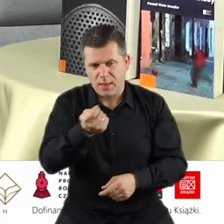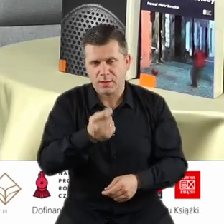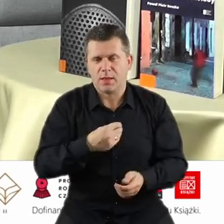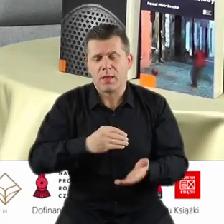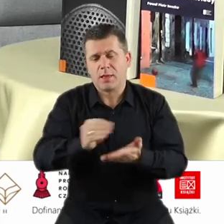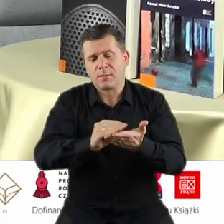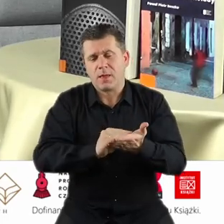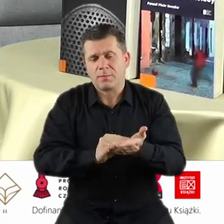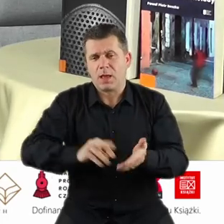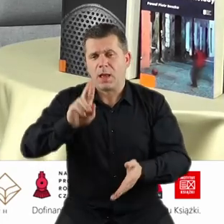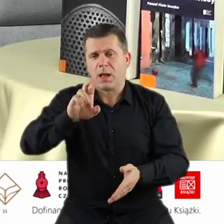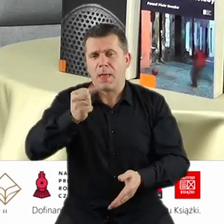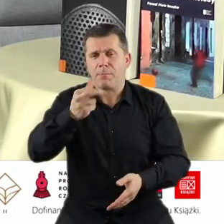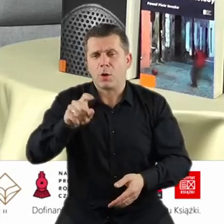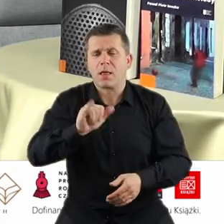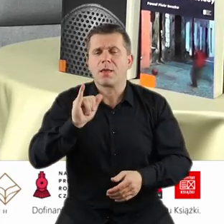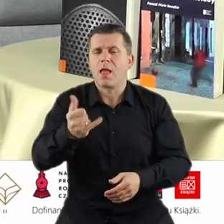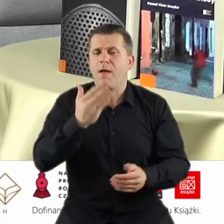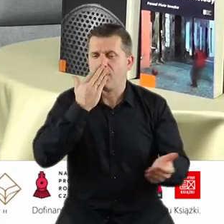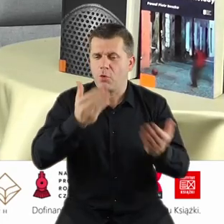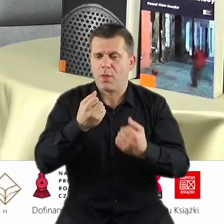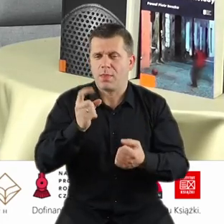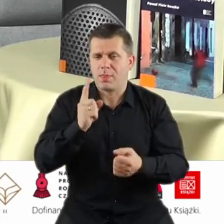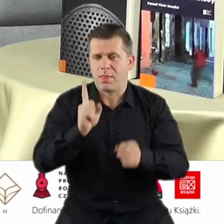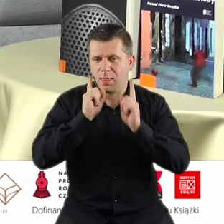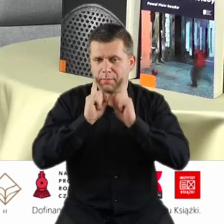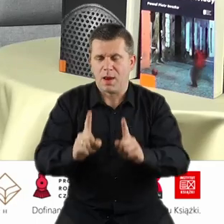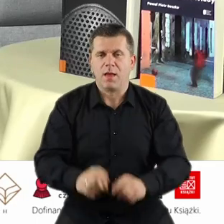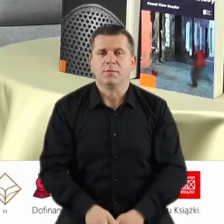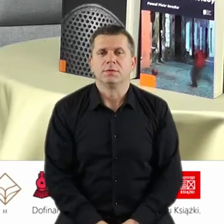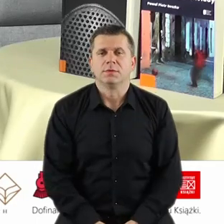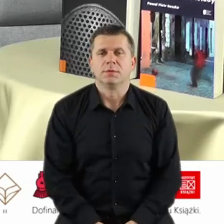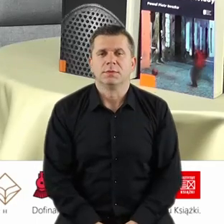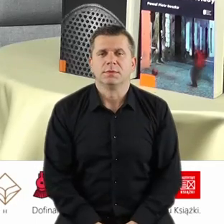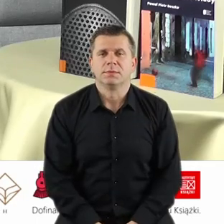i później napisałem reportaż. Ja cię synu naprawię.